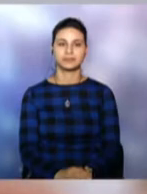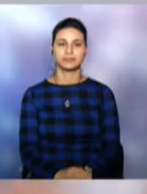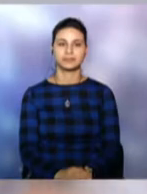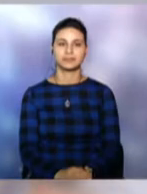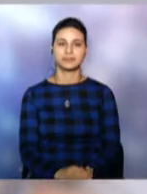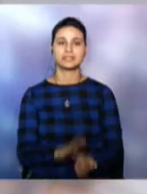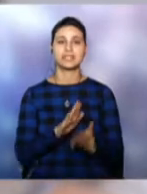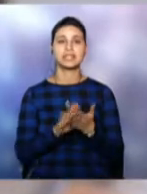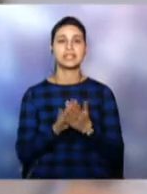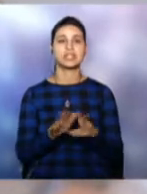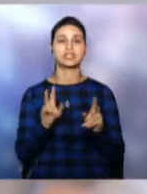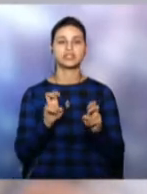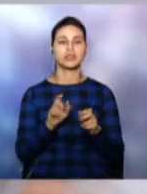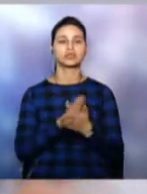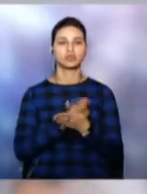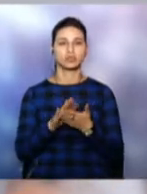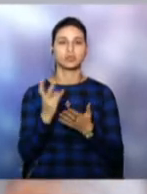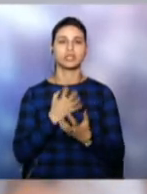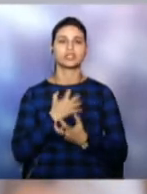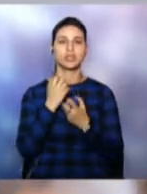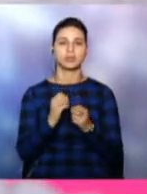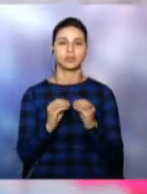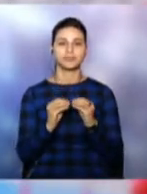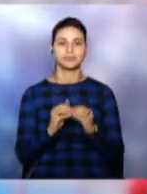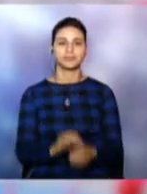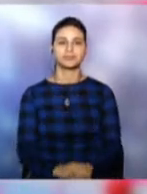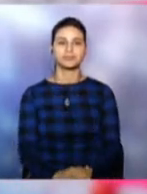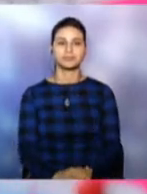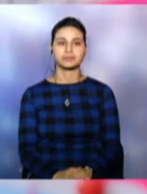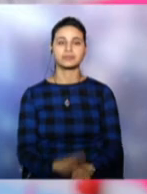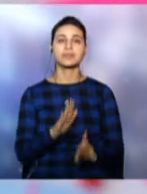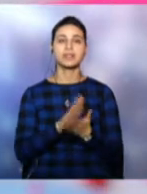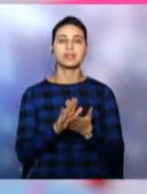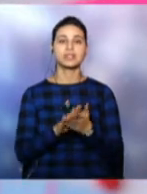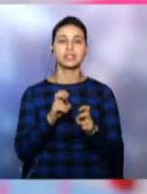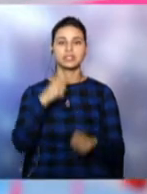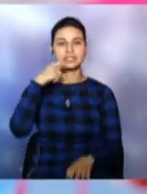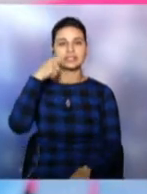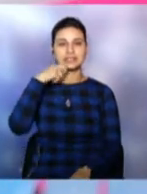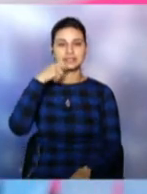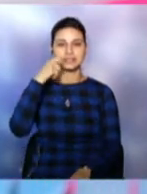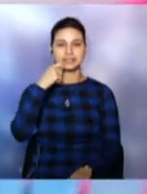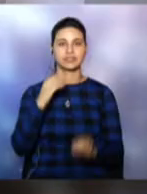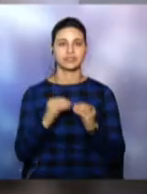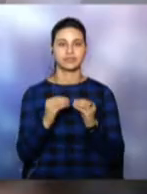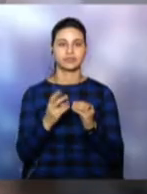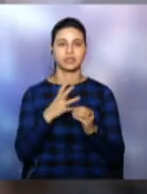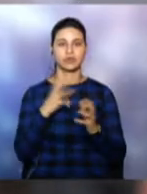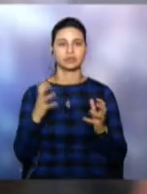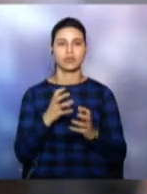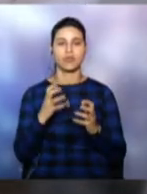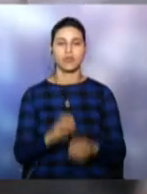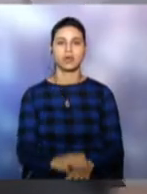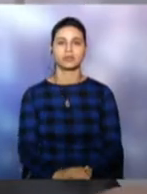ჰიგიენა ნიშნავს სისუფთავეს და ჯანმრთელობის შენარჩუნებას. ჰიგიენა ნიშნავს, რომ კბილები უნდა გამოიხეხო და შეთავს მოუარო.